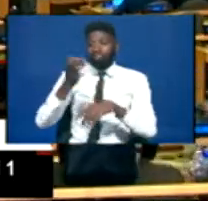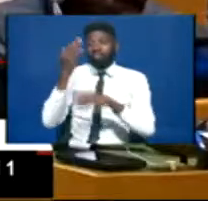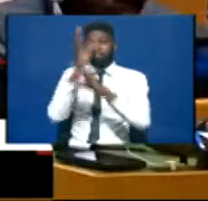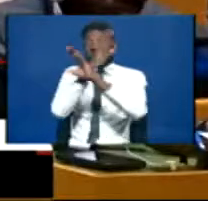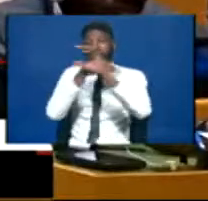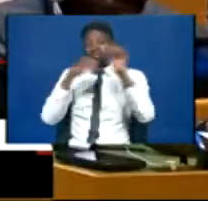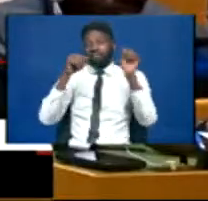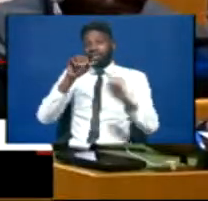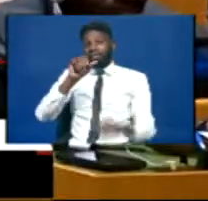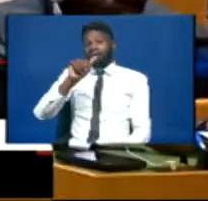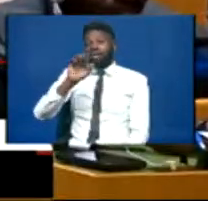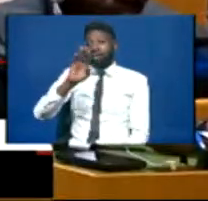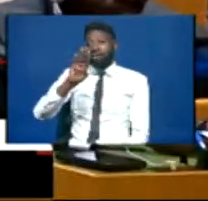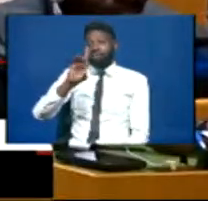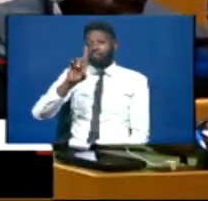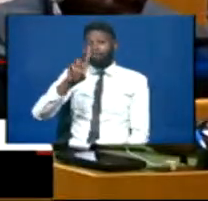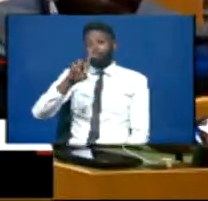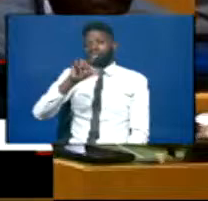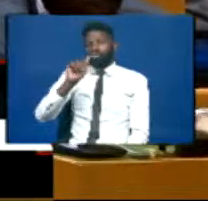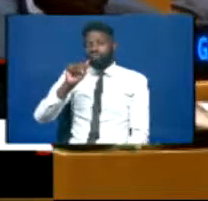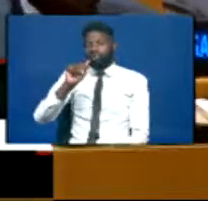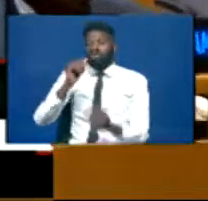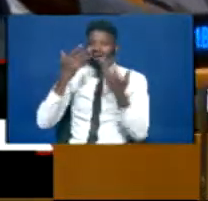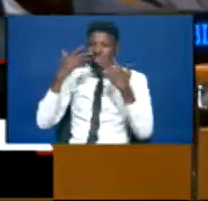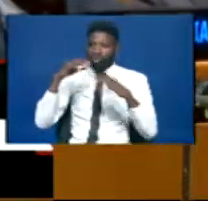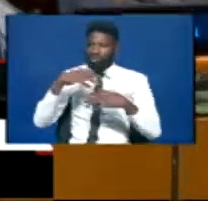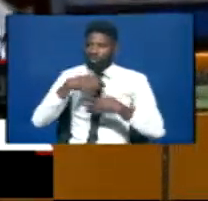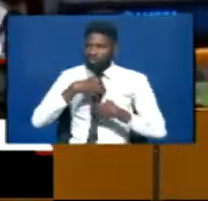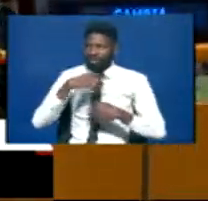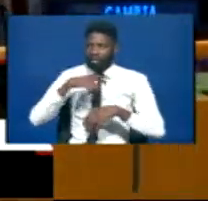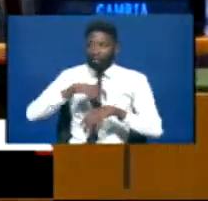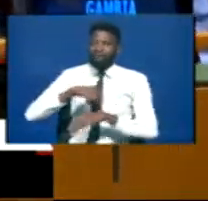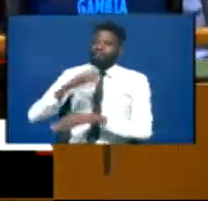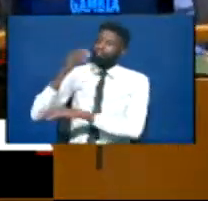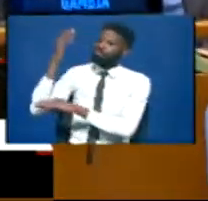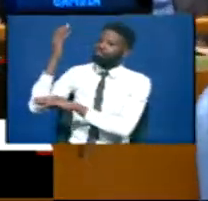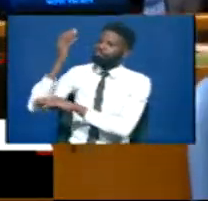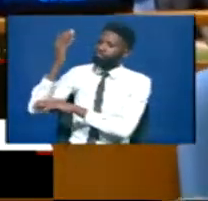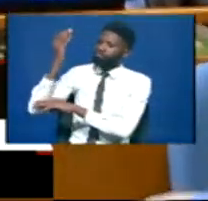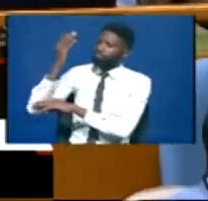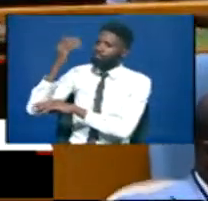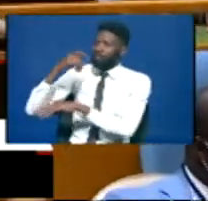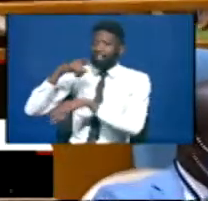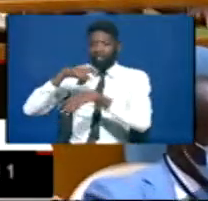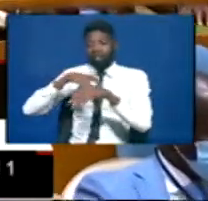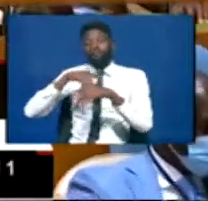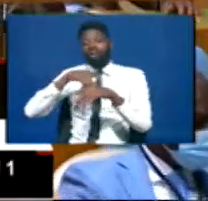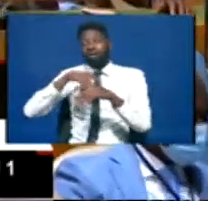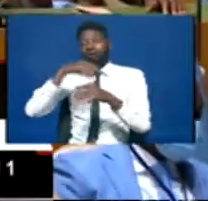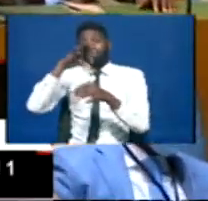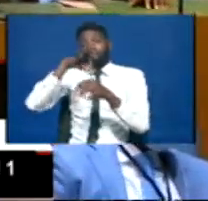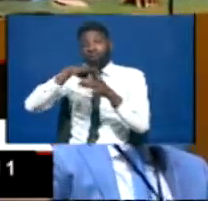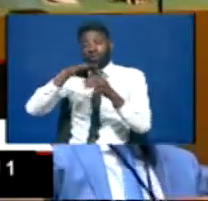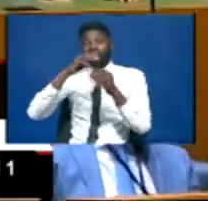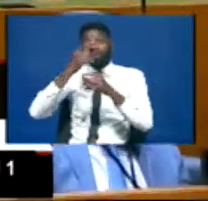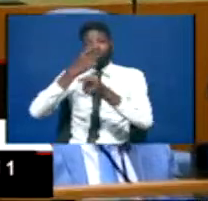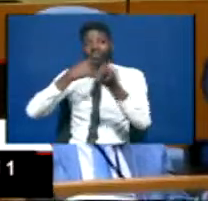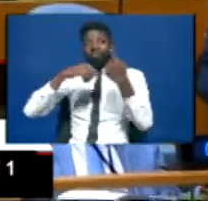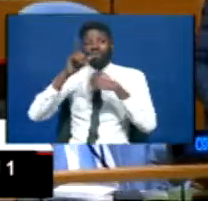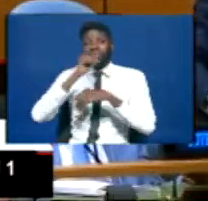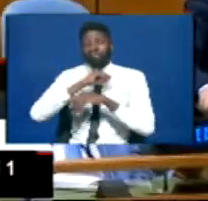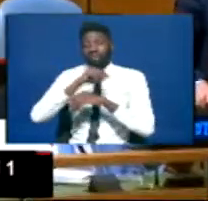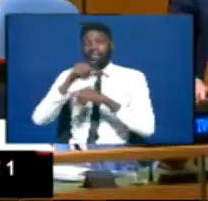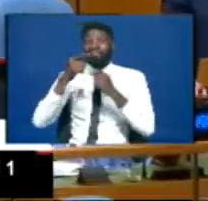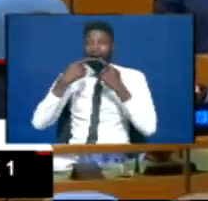Shahid kutoka Maldives. Kwenye hotuba yake kwa baraza hilo baada ya kuchaguliwa, Korosi alitaja masuala matano